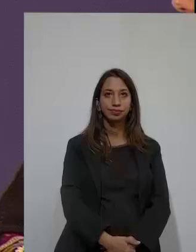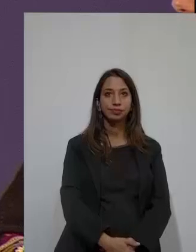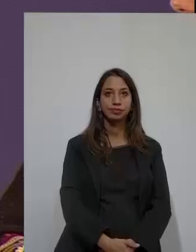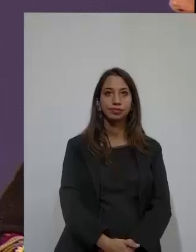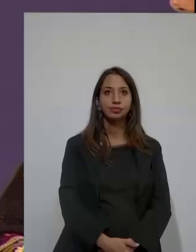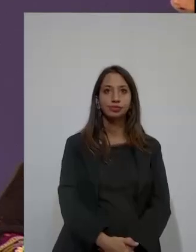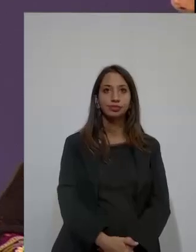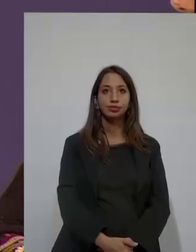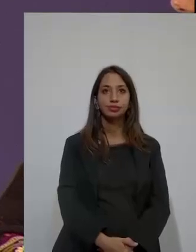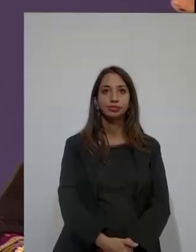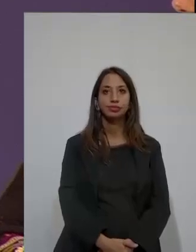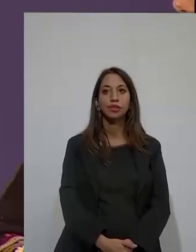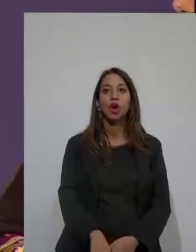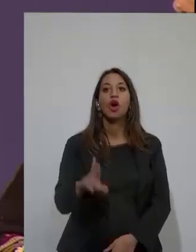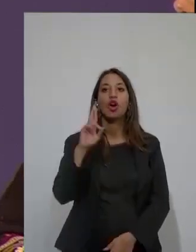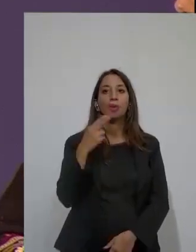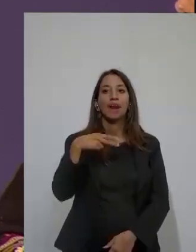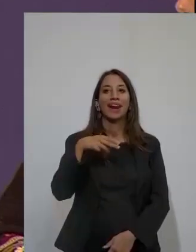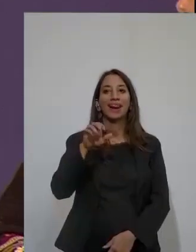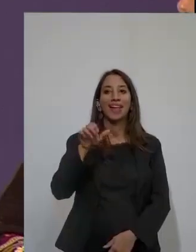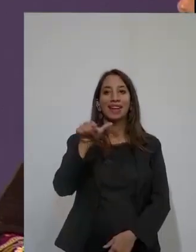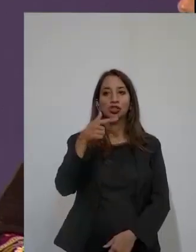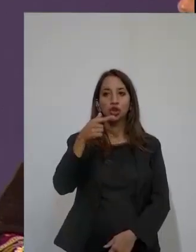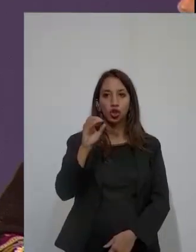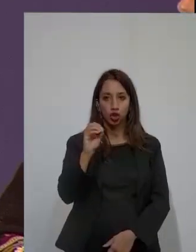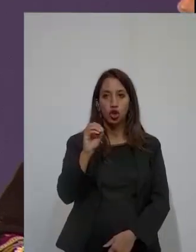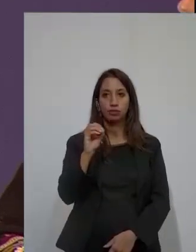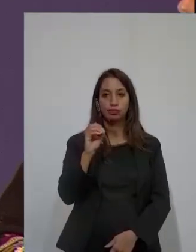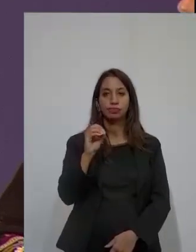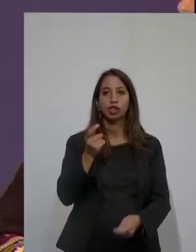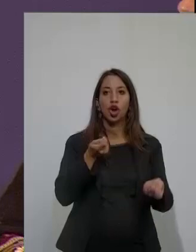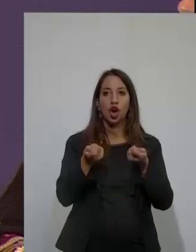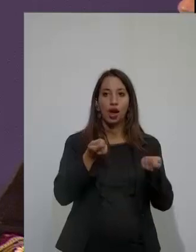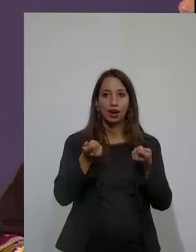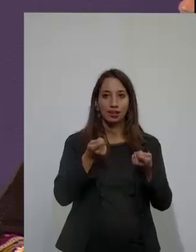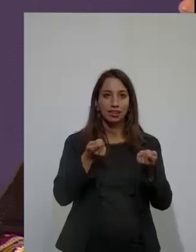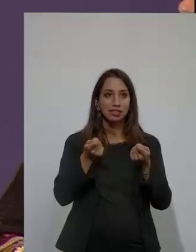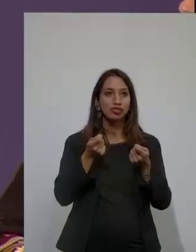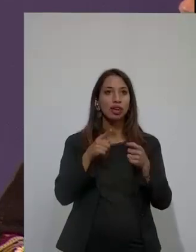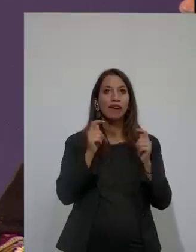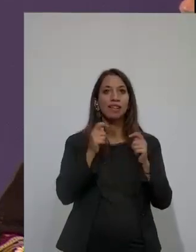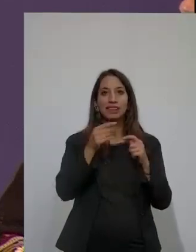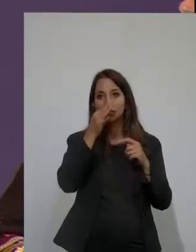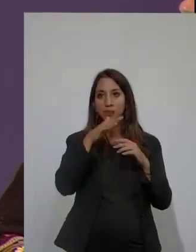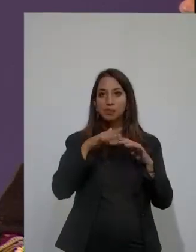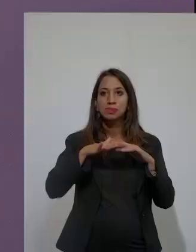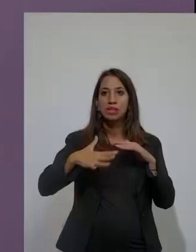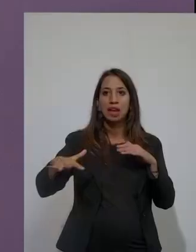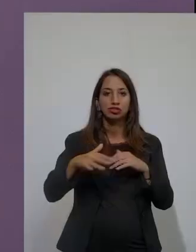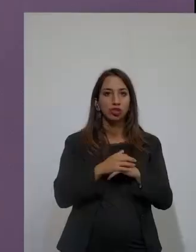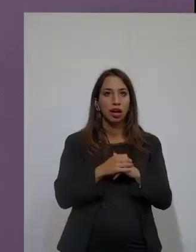Ora Roberta Nesto, coordinatrice di G20 Spiagge. Buongiorno a tutti e grazie per questo